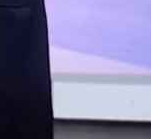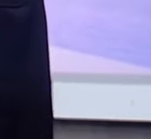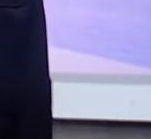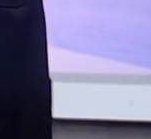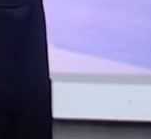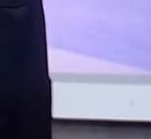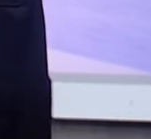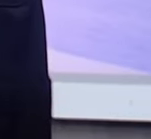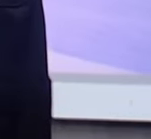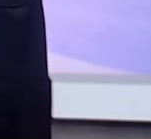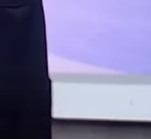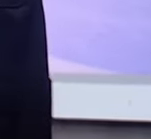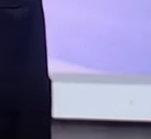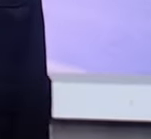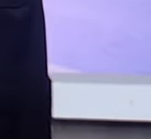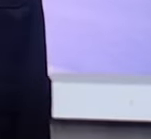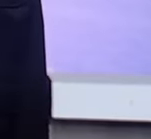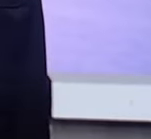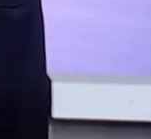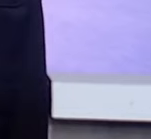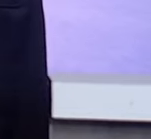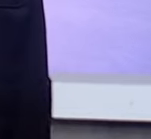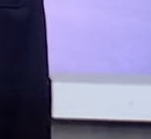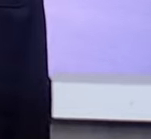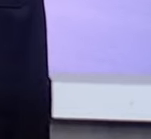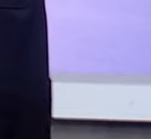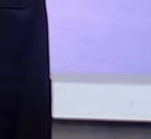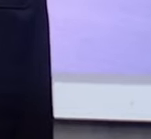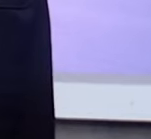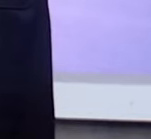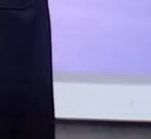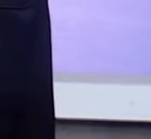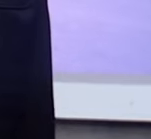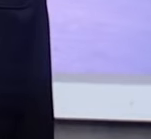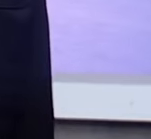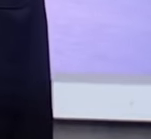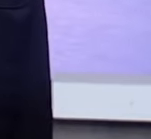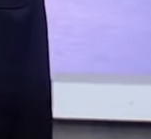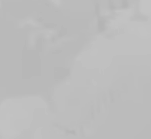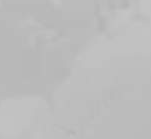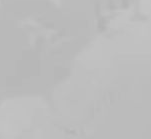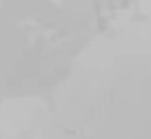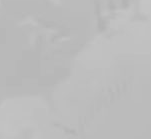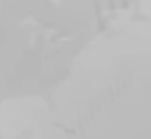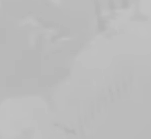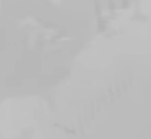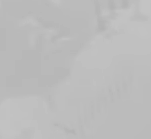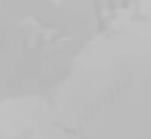samahan niyo kami sa GMA Pinoy TV at sa www.gmanews.tv.